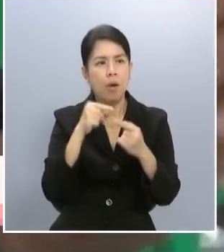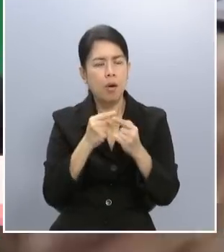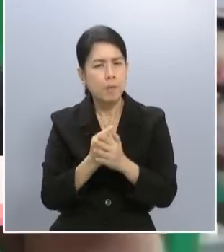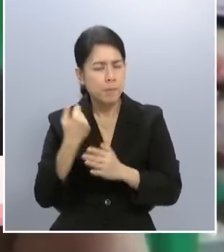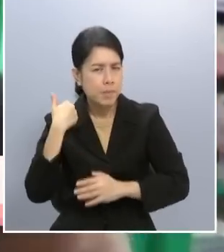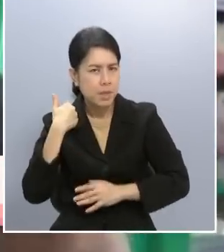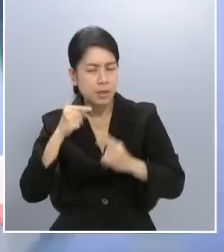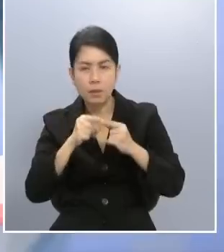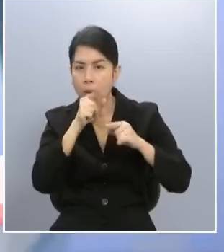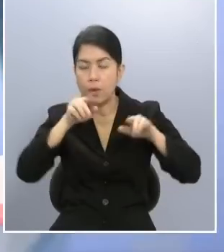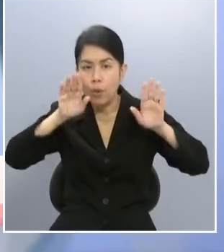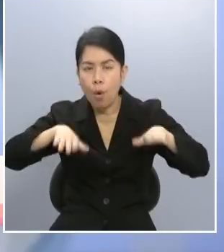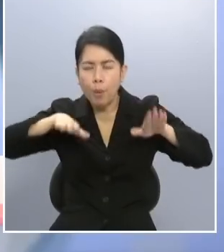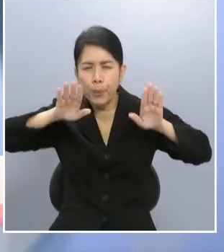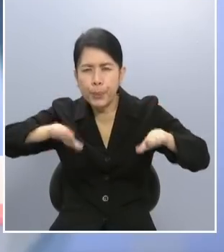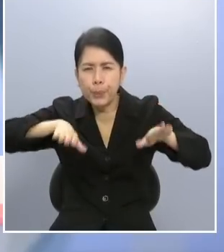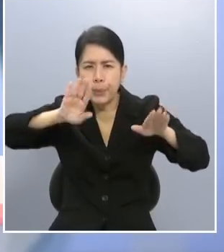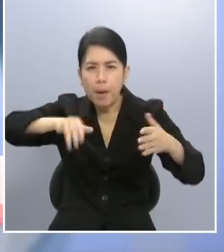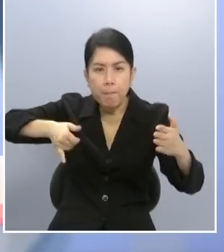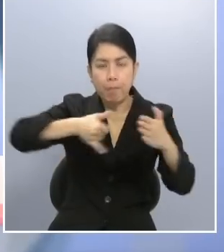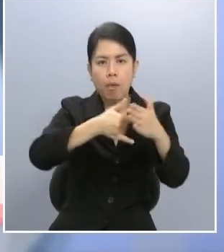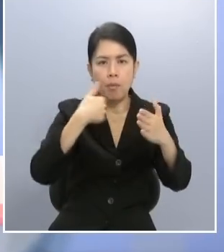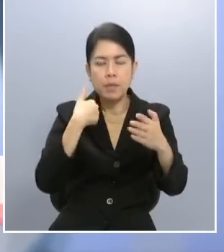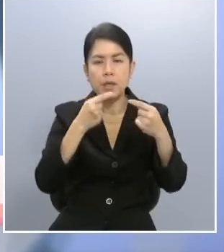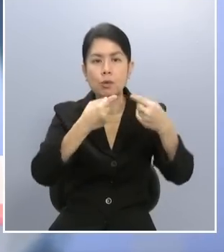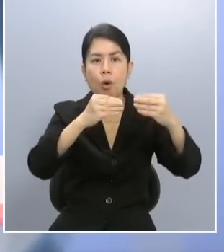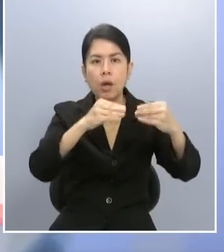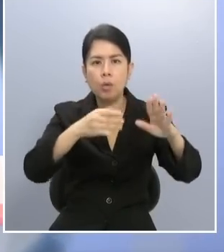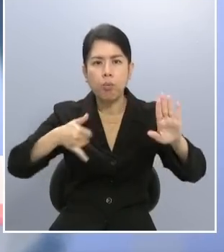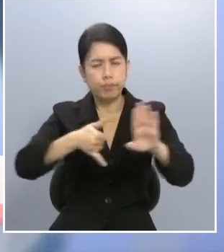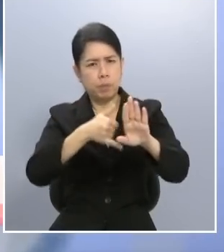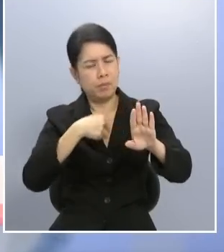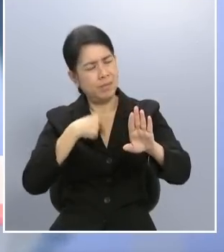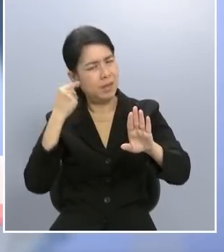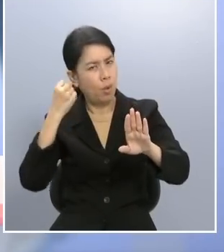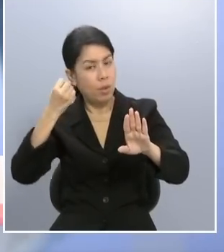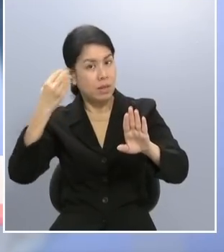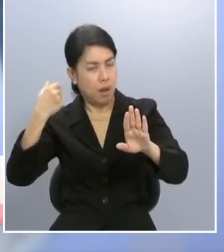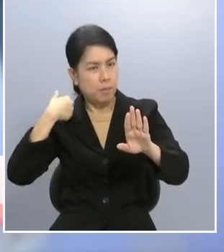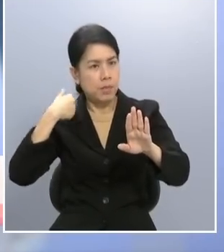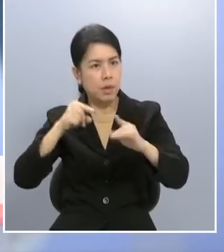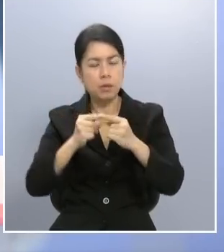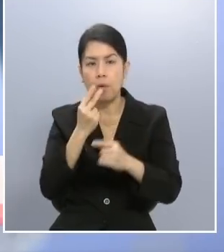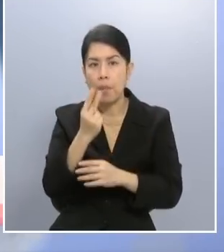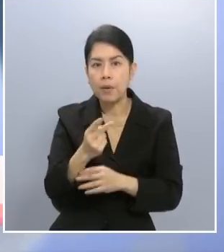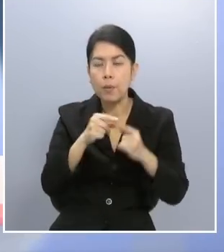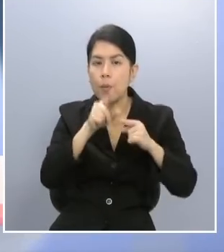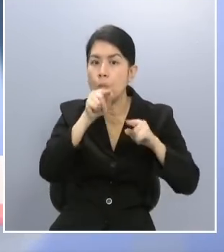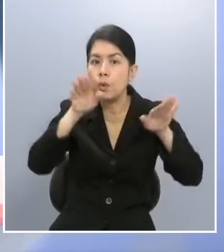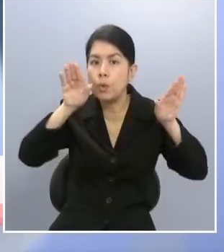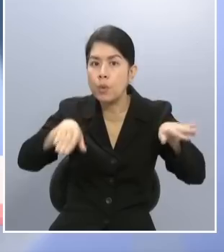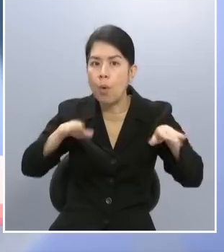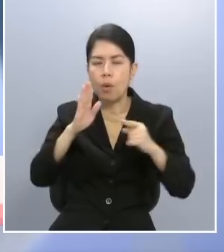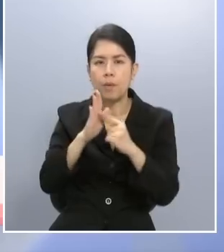ลูกกรงข้างบ้านมันก็ไม่ไปไหนมันก็มองซ้ายมองขวาเวลาใครมาพูดอะไรเป็นนกเอี้ยงค่ะตัวใหญ่จะพูดตรงๆนะ